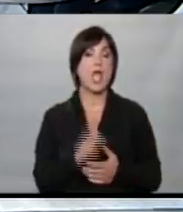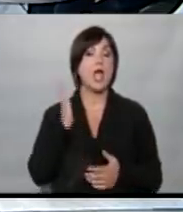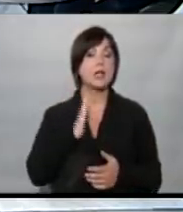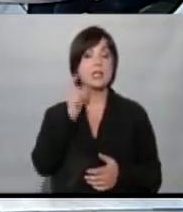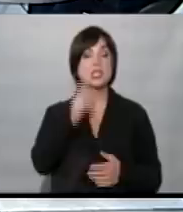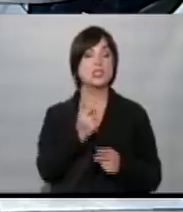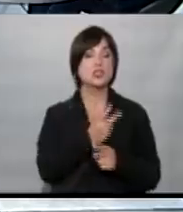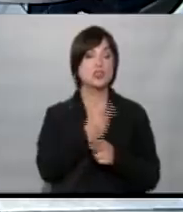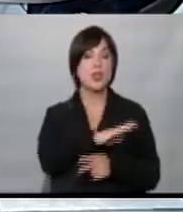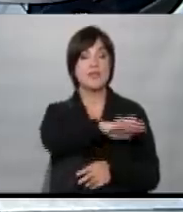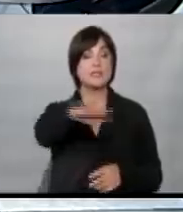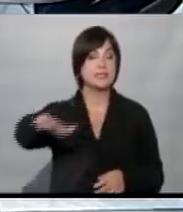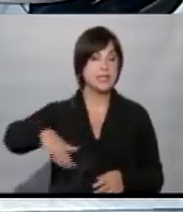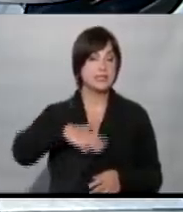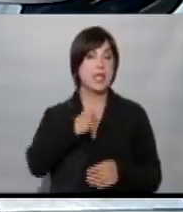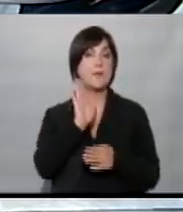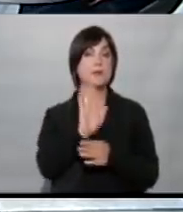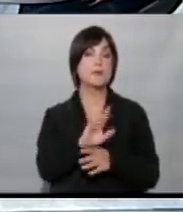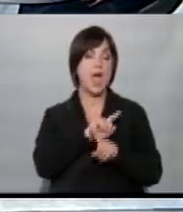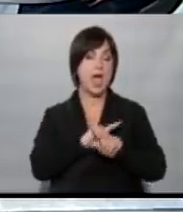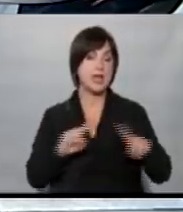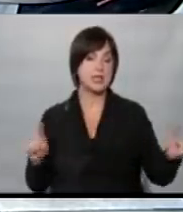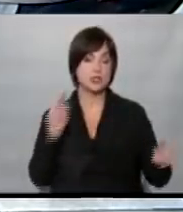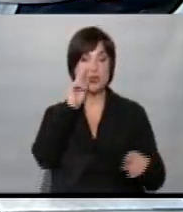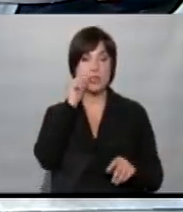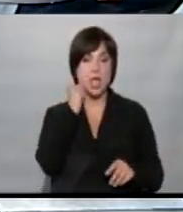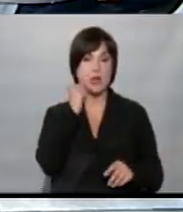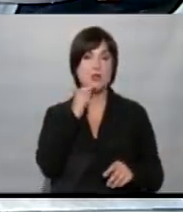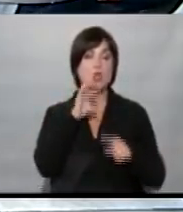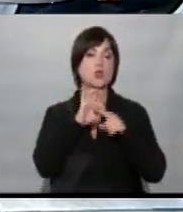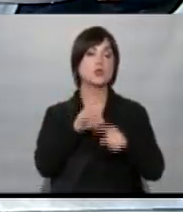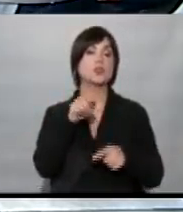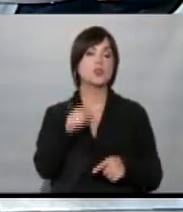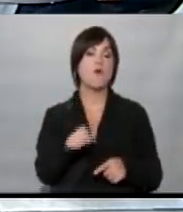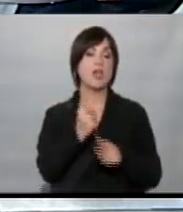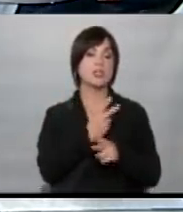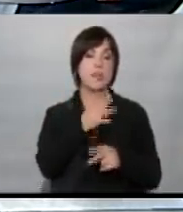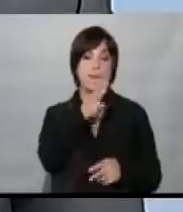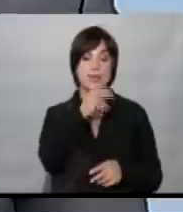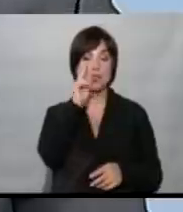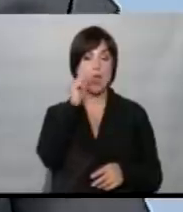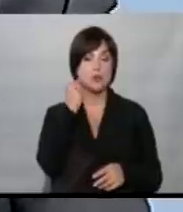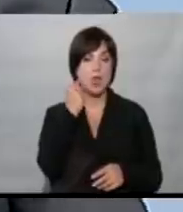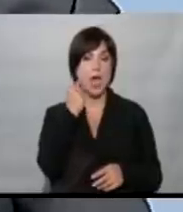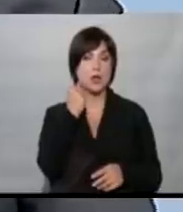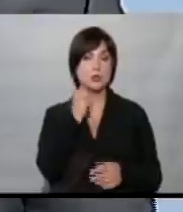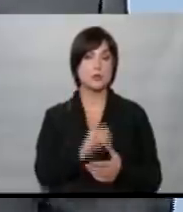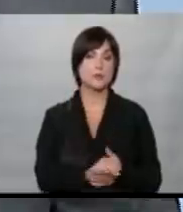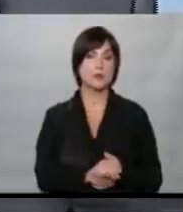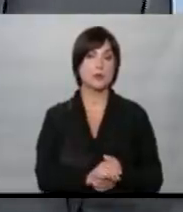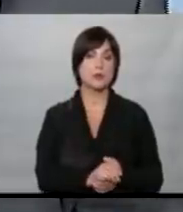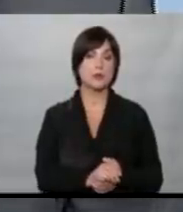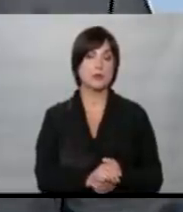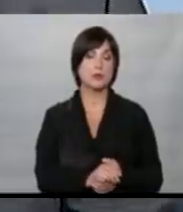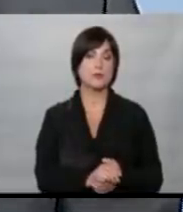на државата се сите припадници на различни народи. Меѓутоа носител на оваа држава се македонскиот народ кој се